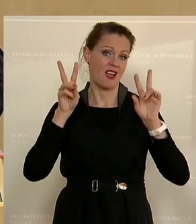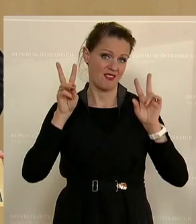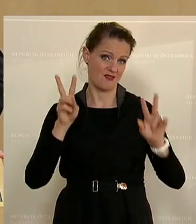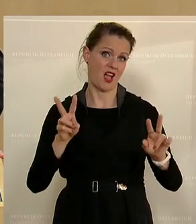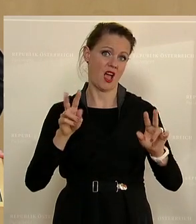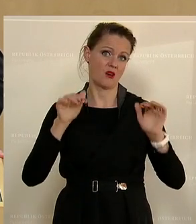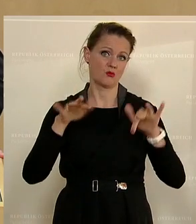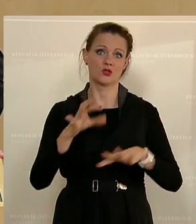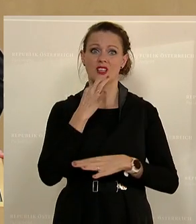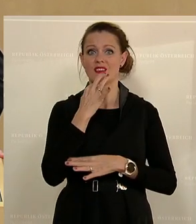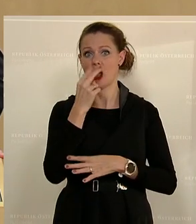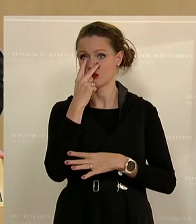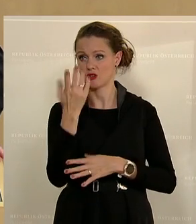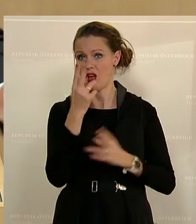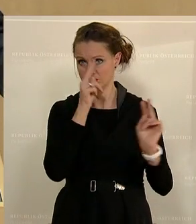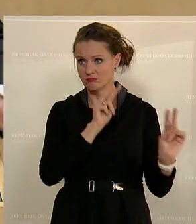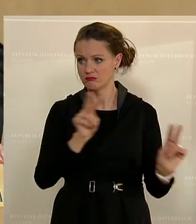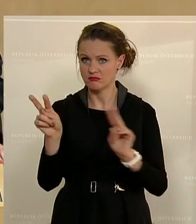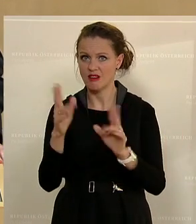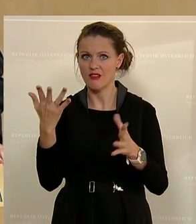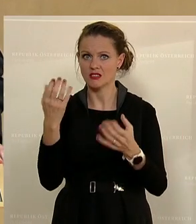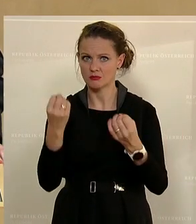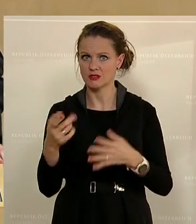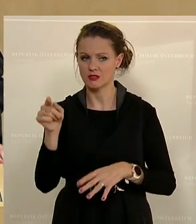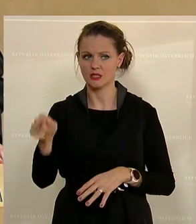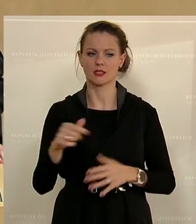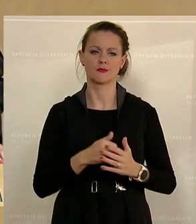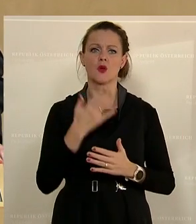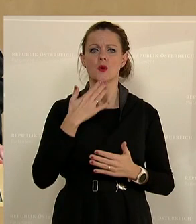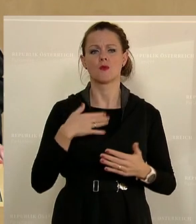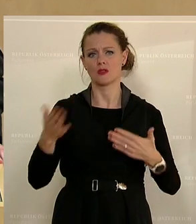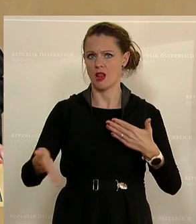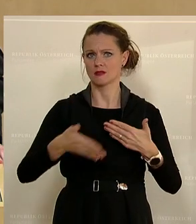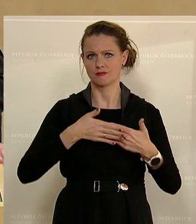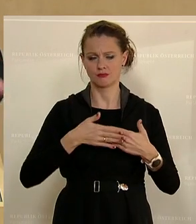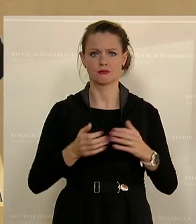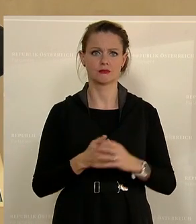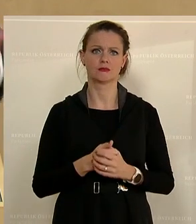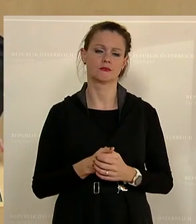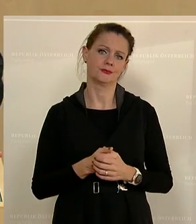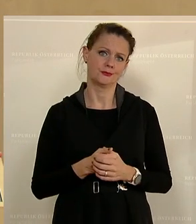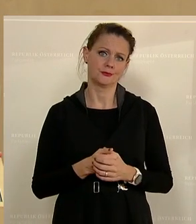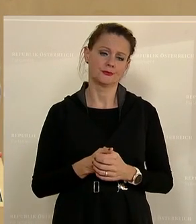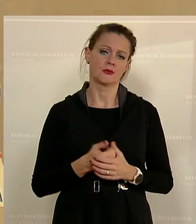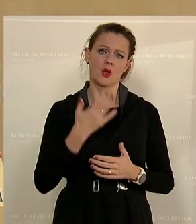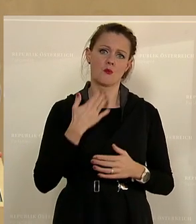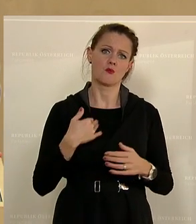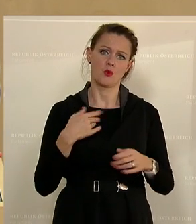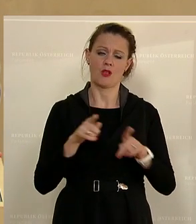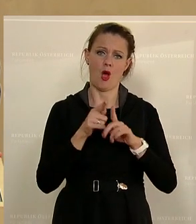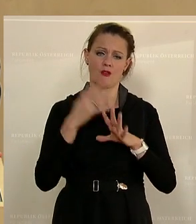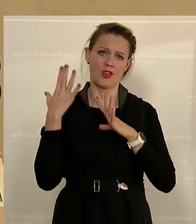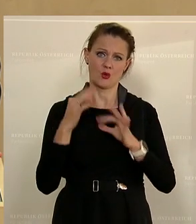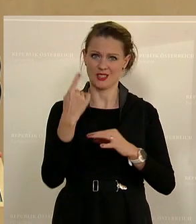müssen wir genauer hinschauen, was dort geschieht. Ich würde damit schließen wollen, dass wir sagen, oder dass ich auch wiedergebe, was Sie gesagt